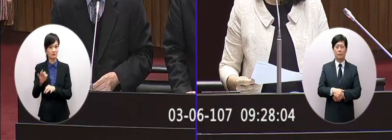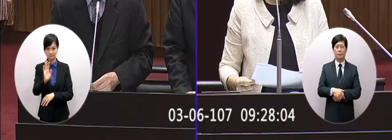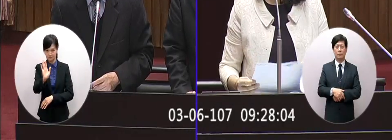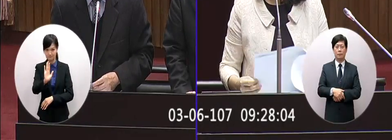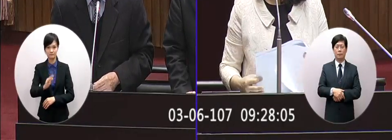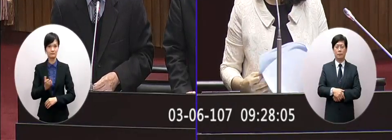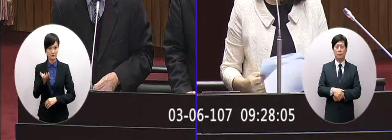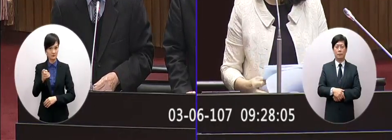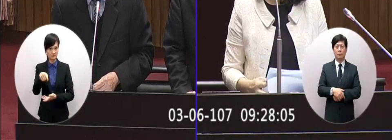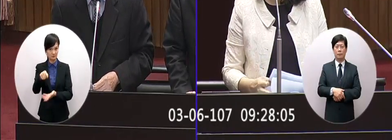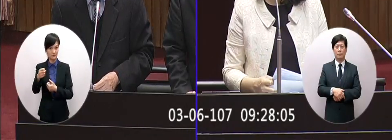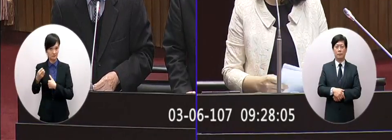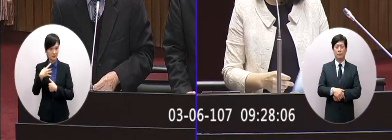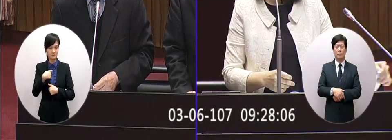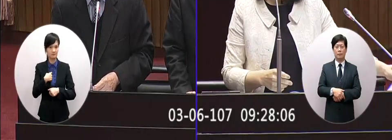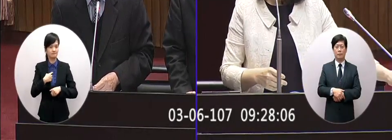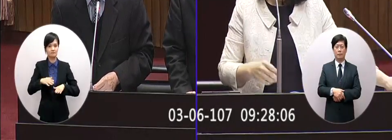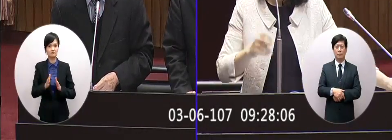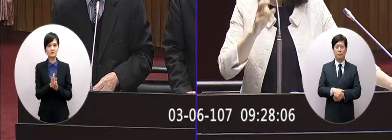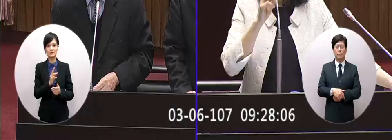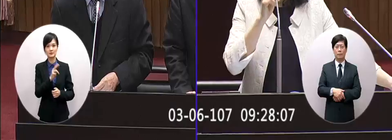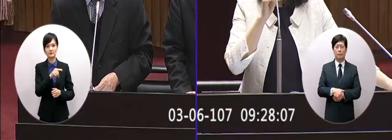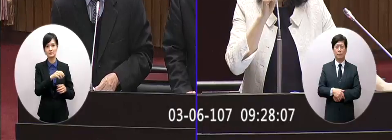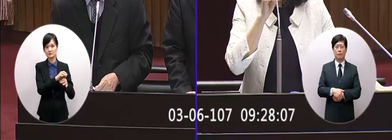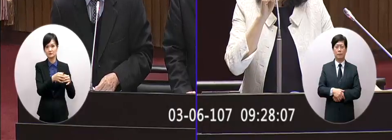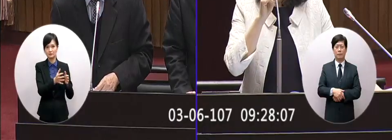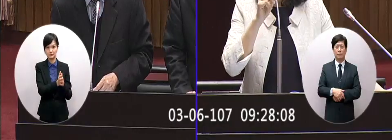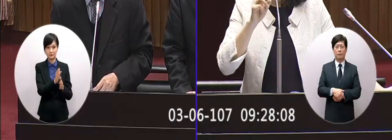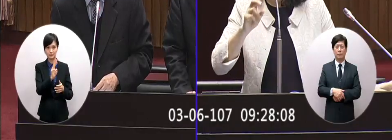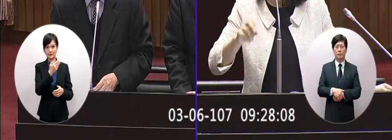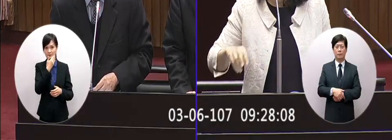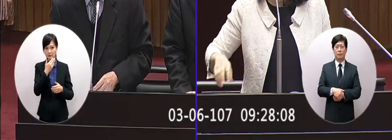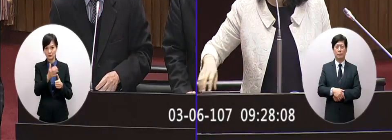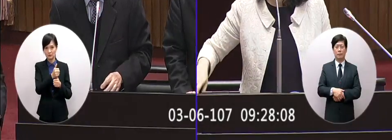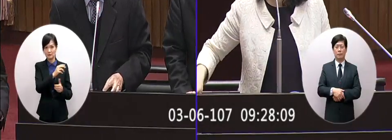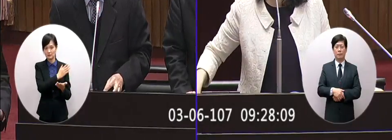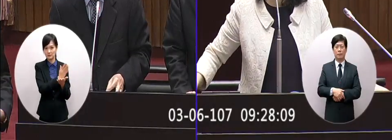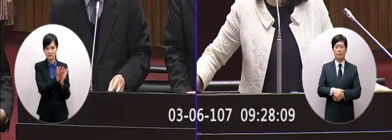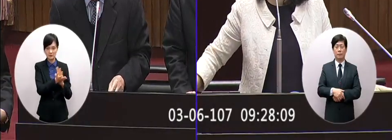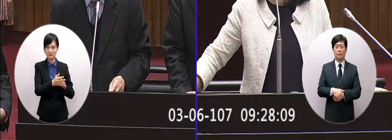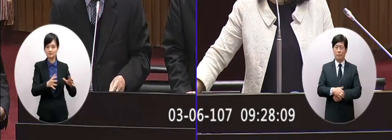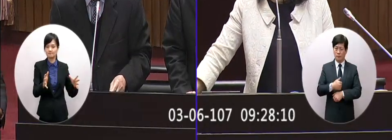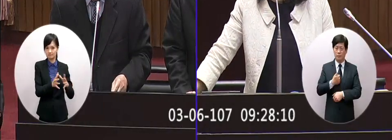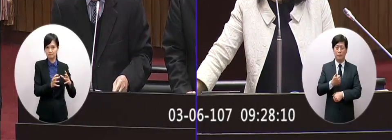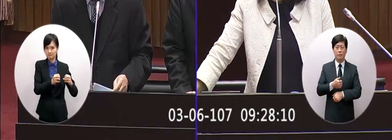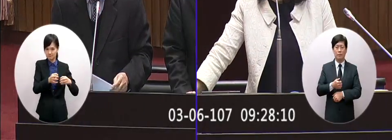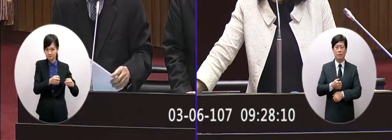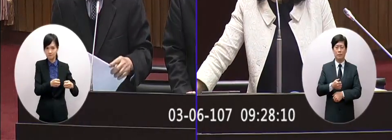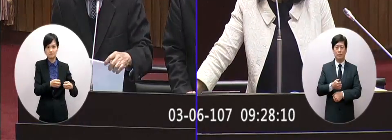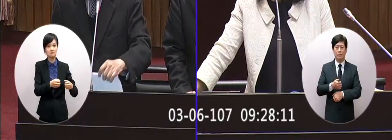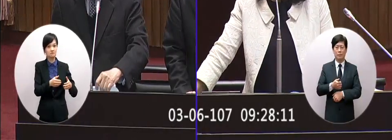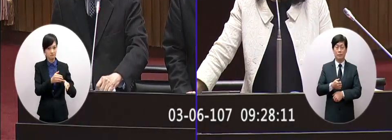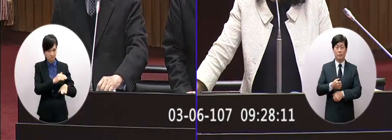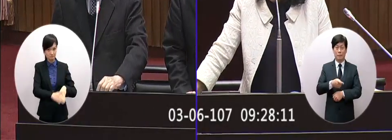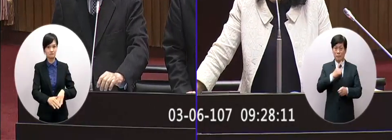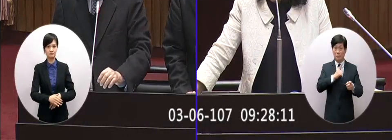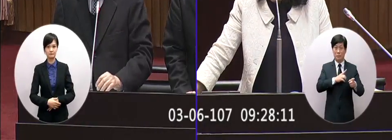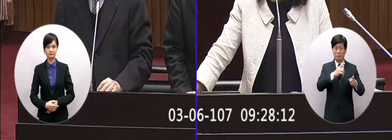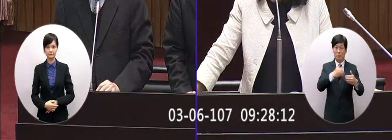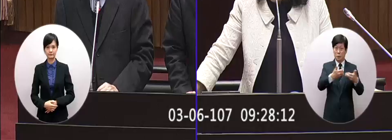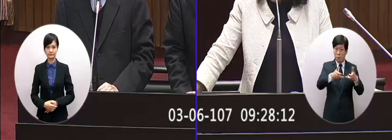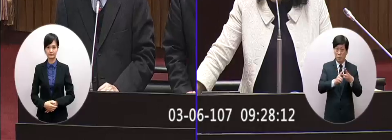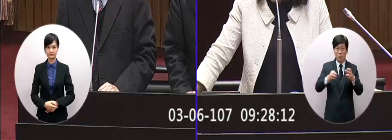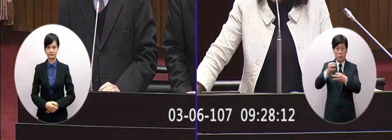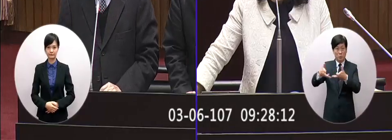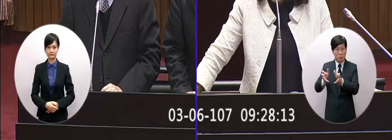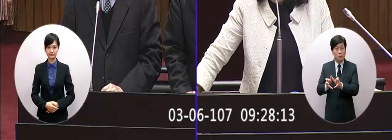才的指教，我们会立刻来跟经济部相关水利单位把这件事情赶快来定案，来争取它的强健时机。 其实贵部啊跟